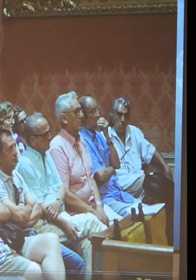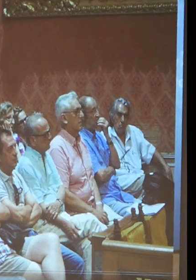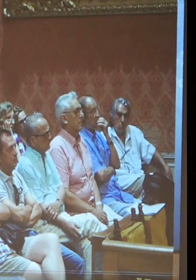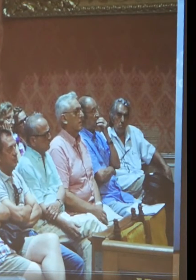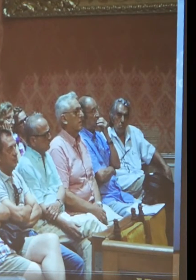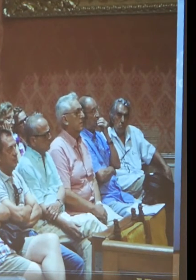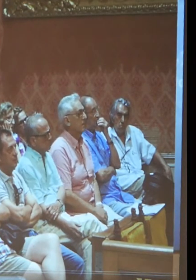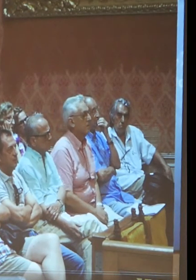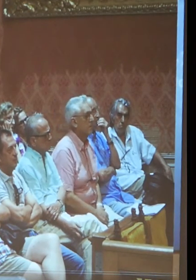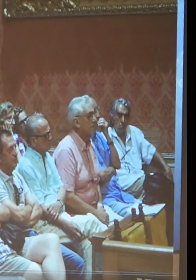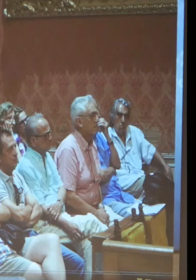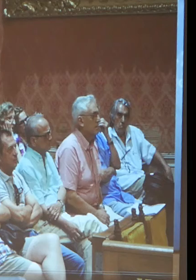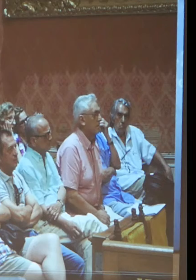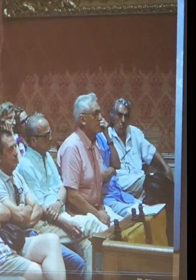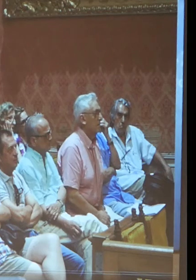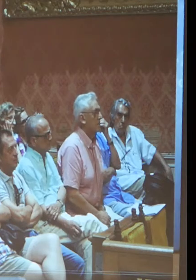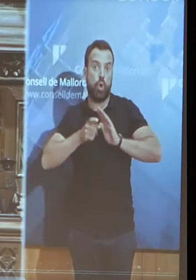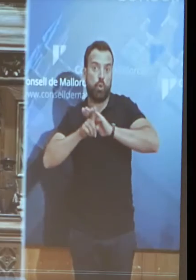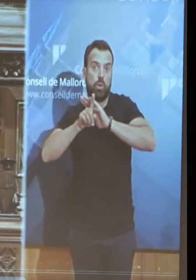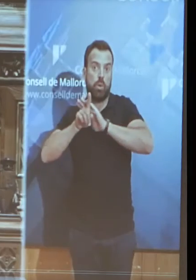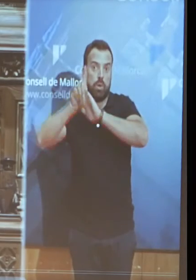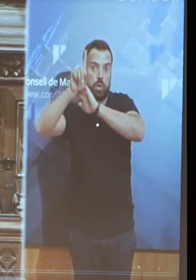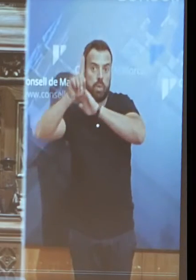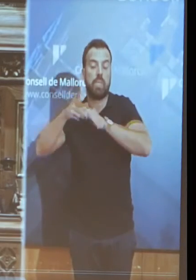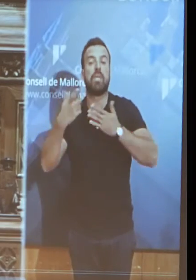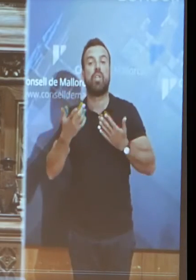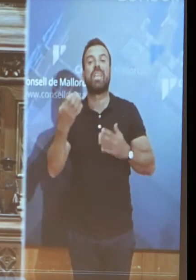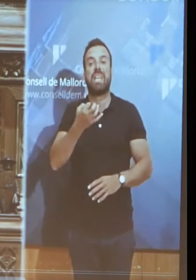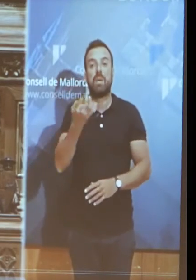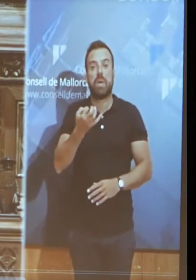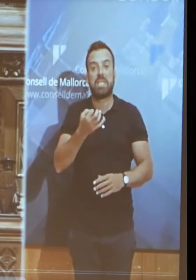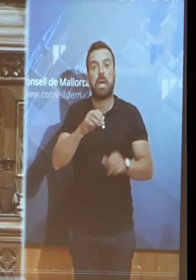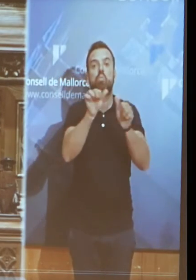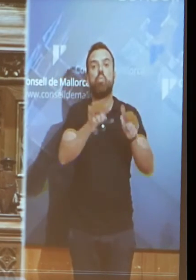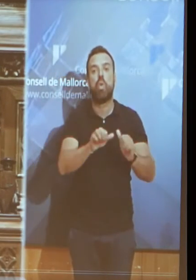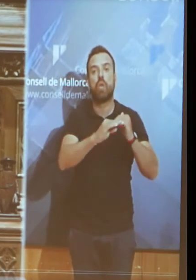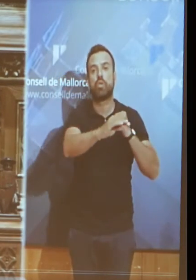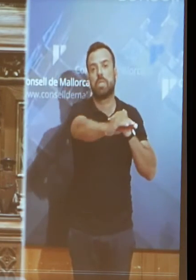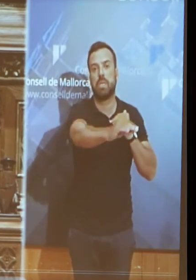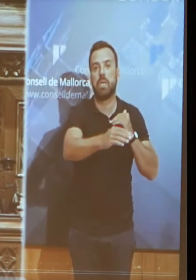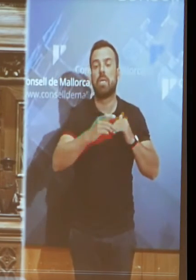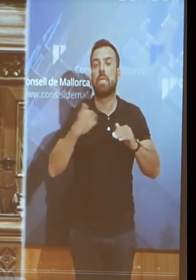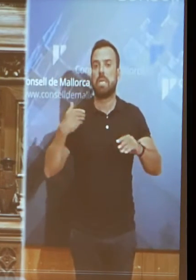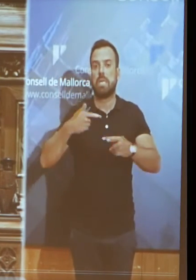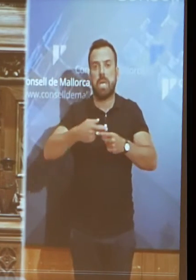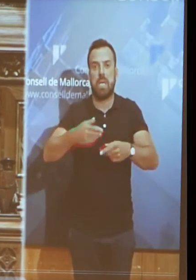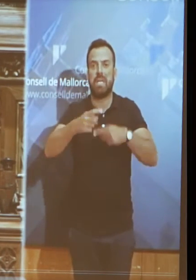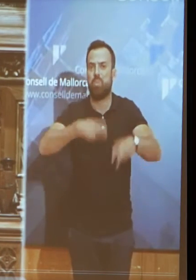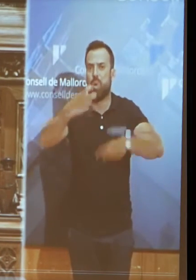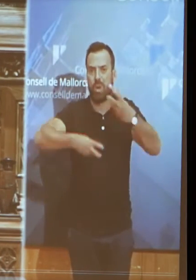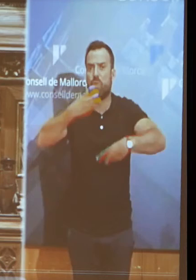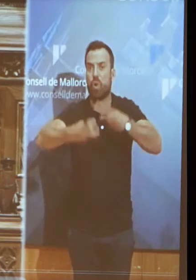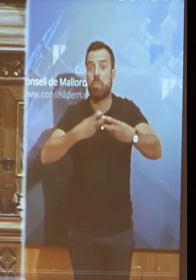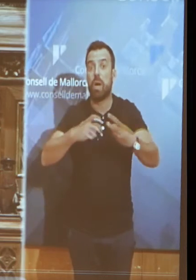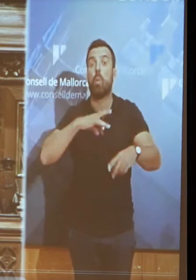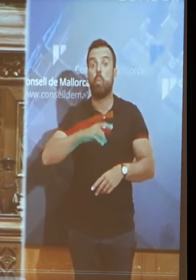temporal, i en aquest context és on les pensions no són sostenibles i fan una sèrie de reformes que de manera que 20 o 20 anys